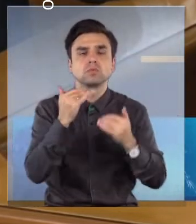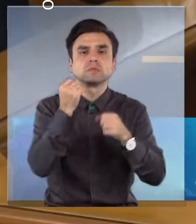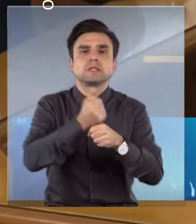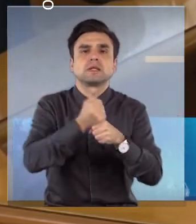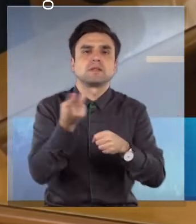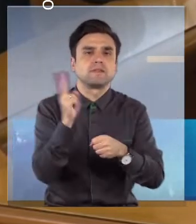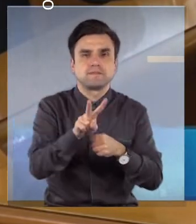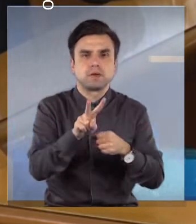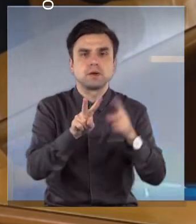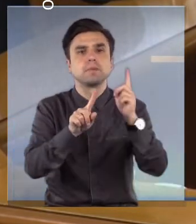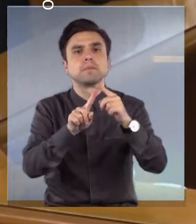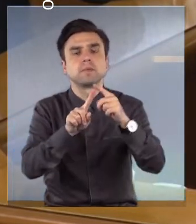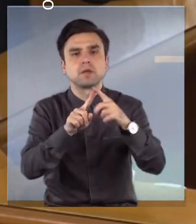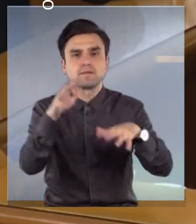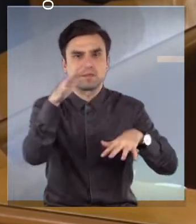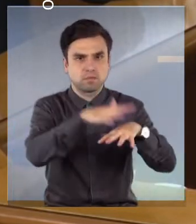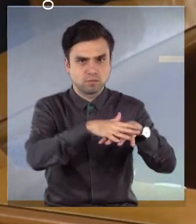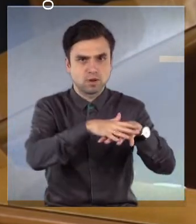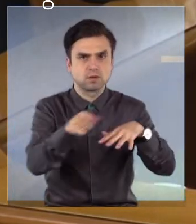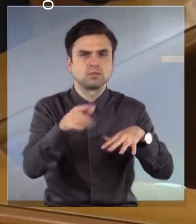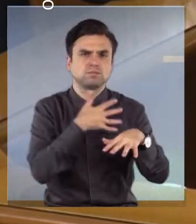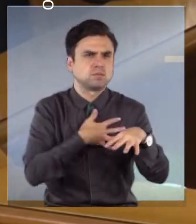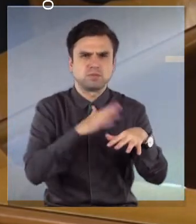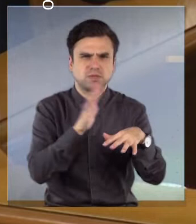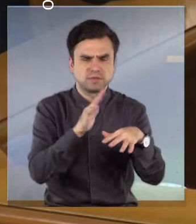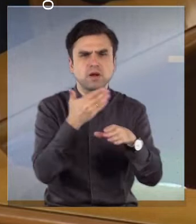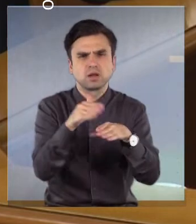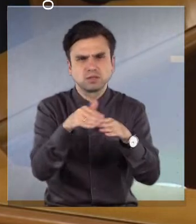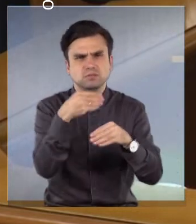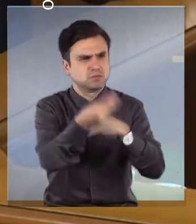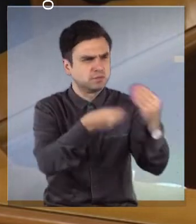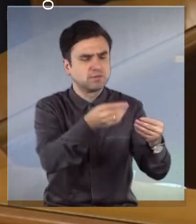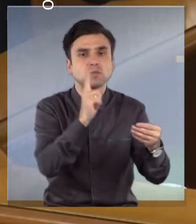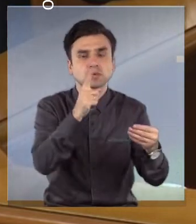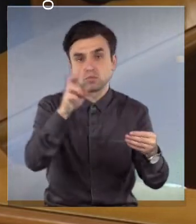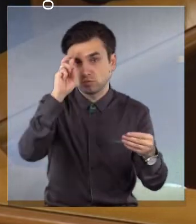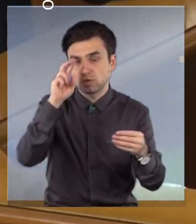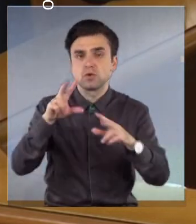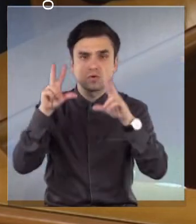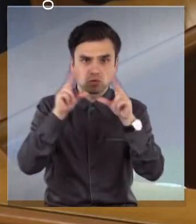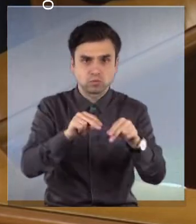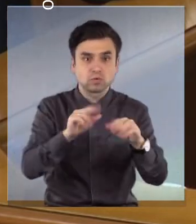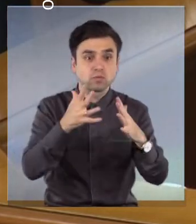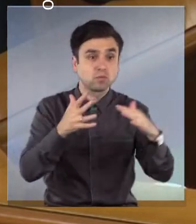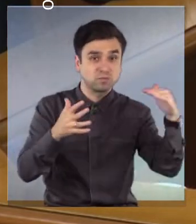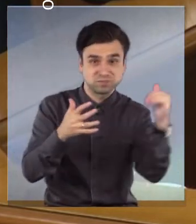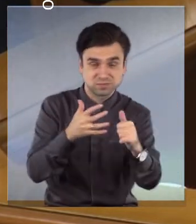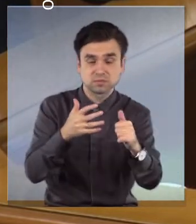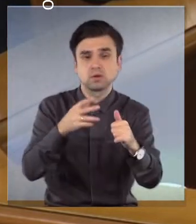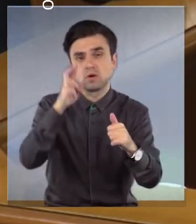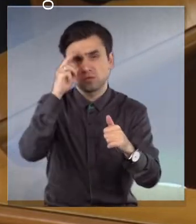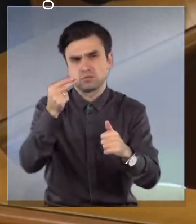банкам не нервувати і видавати гроші, тому що держава буде гарантувати часткове покриття кредиту, якщо не